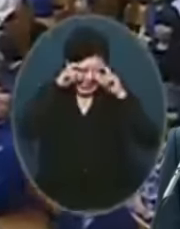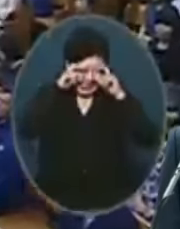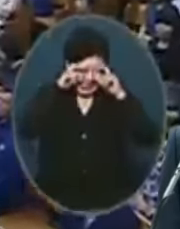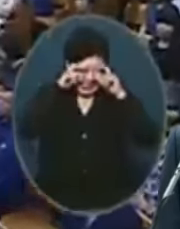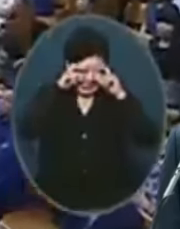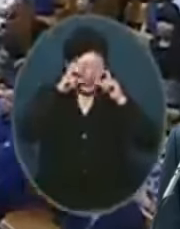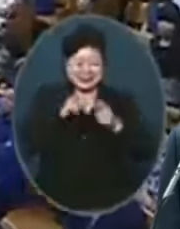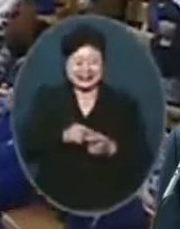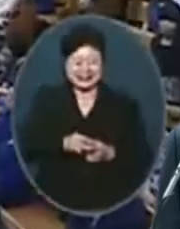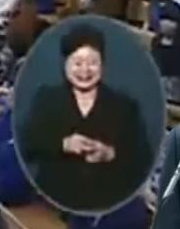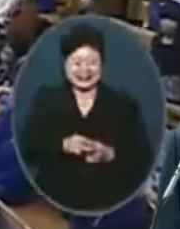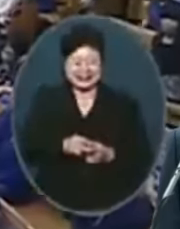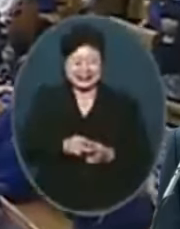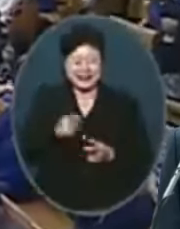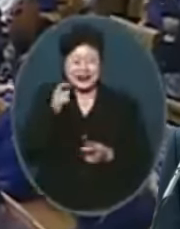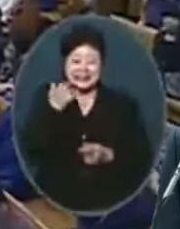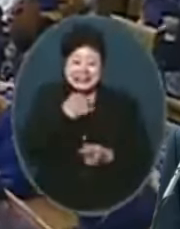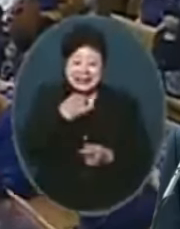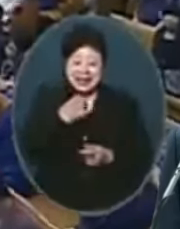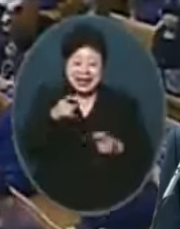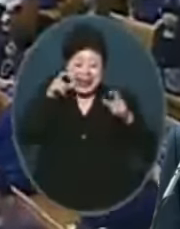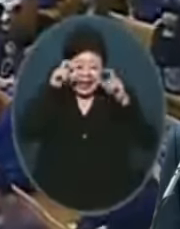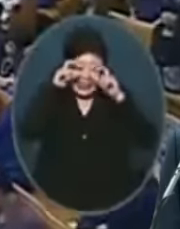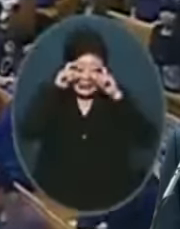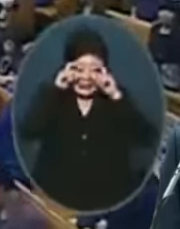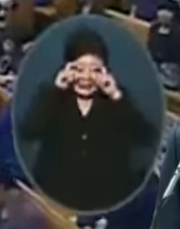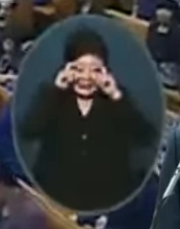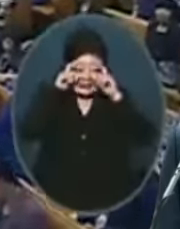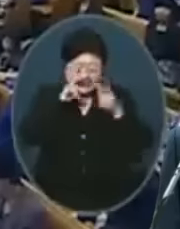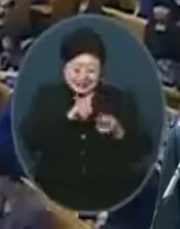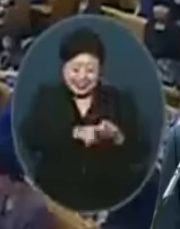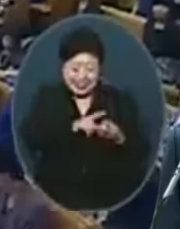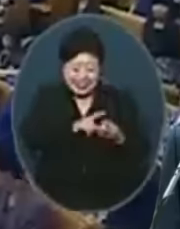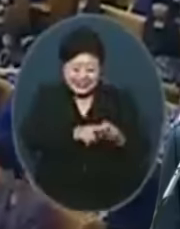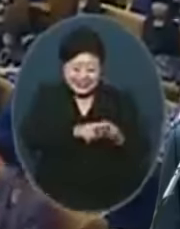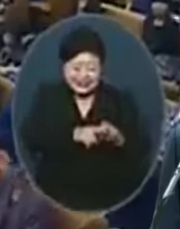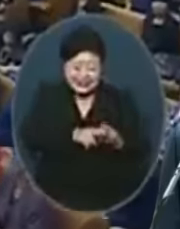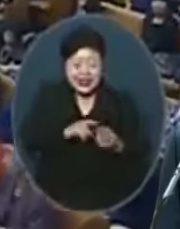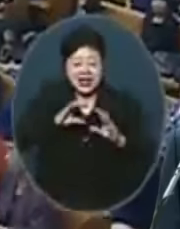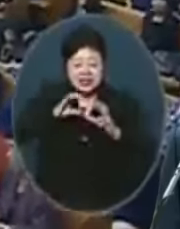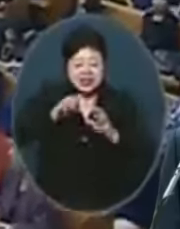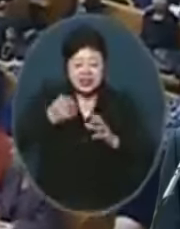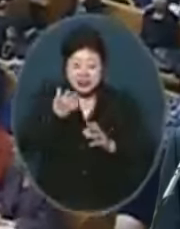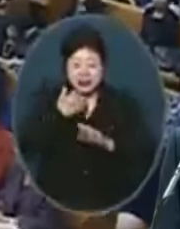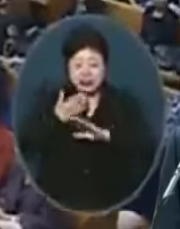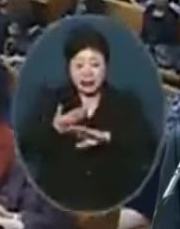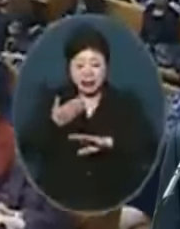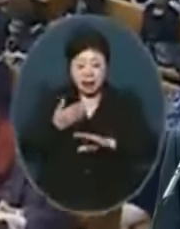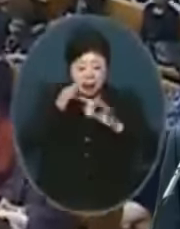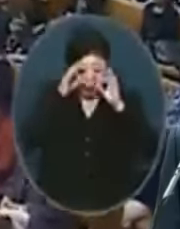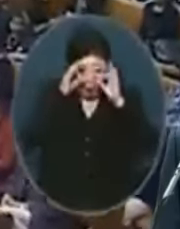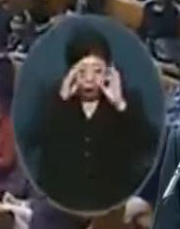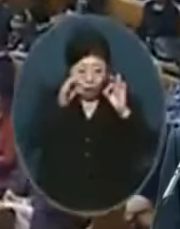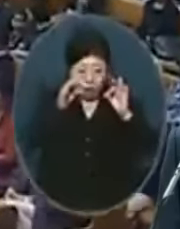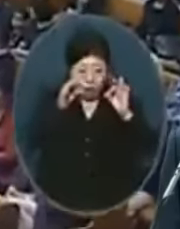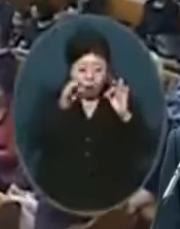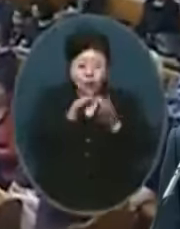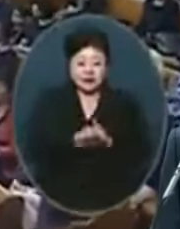어떤 색의 안경을 쓰느냐에 따라서 세상이 다르게 보입니다.